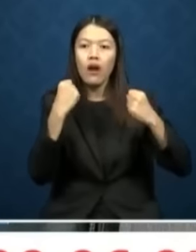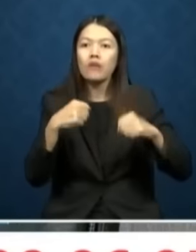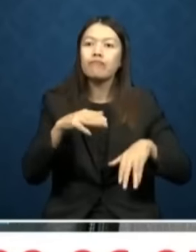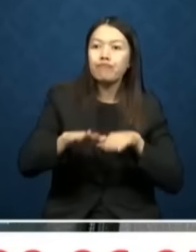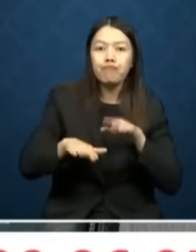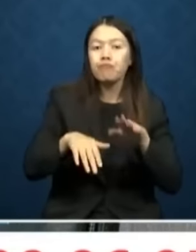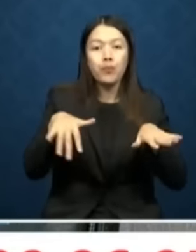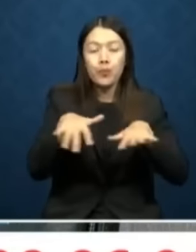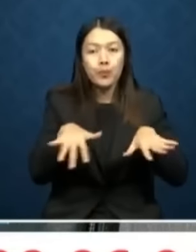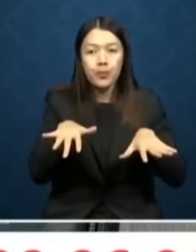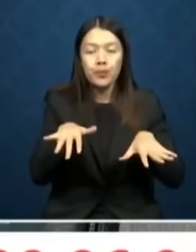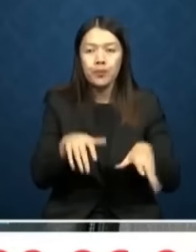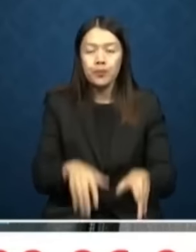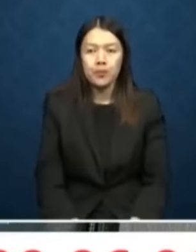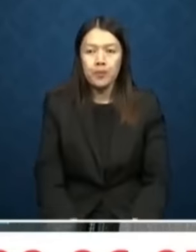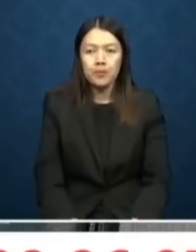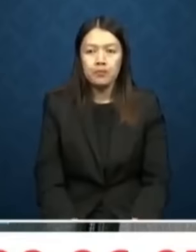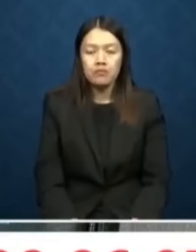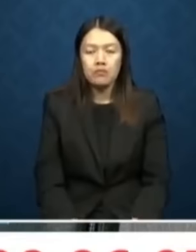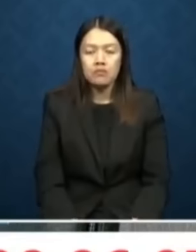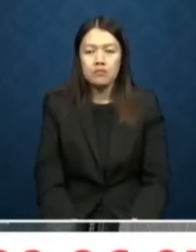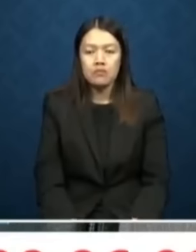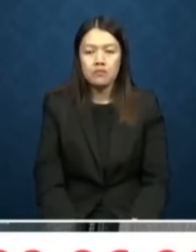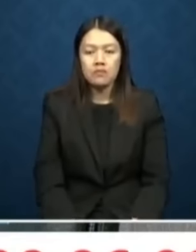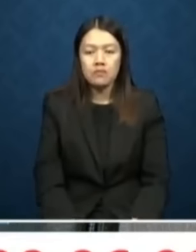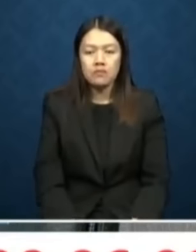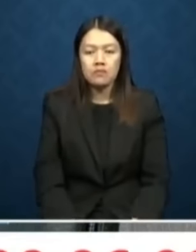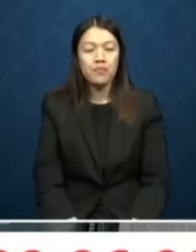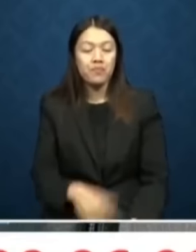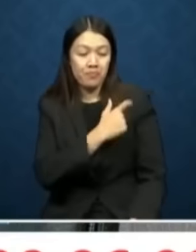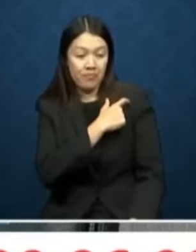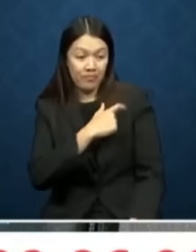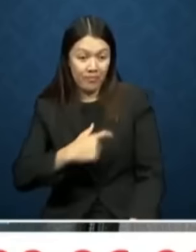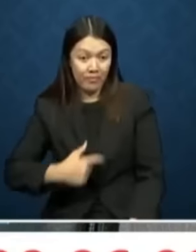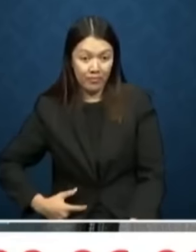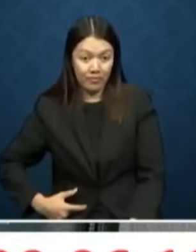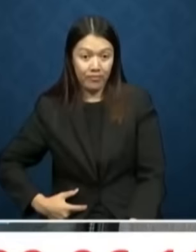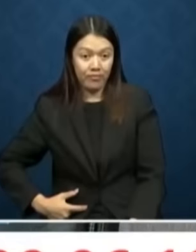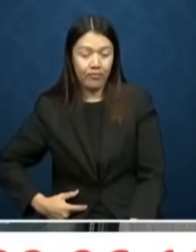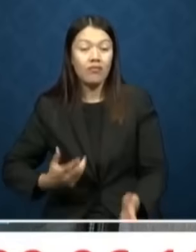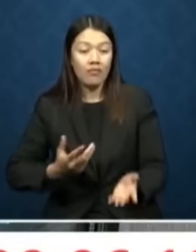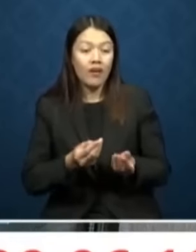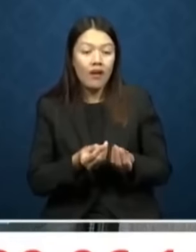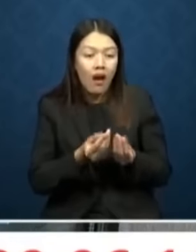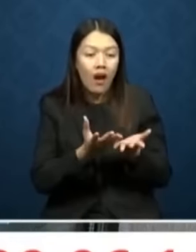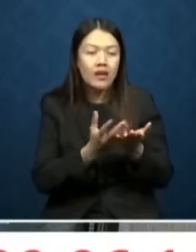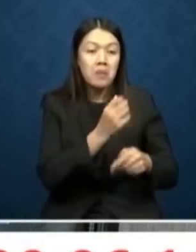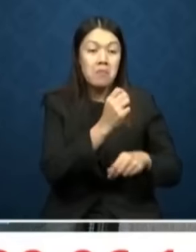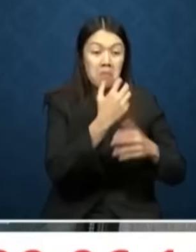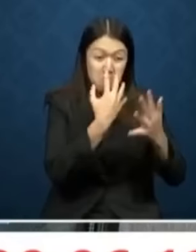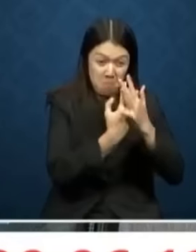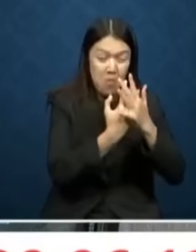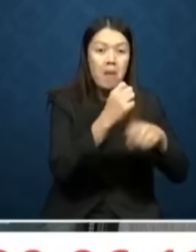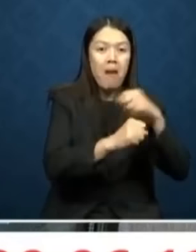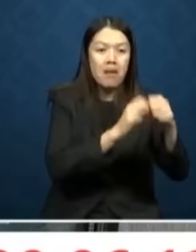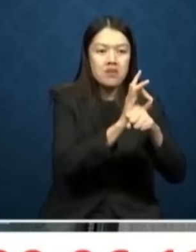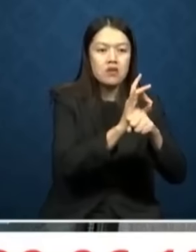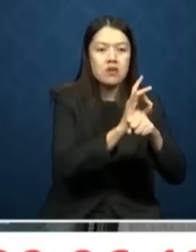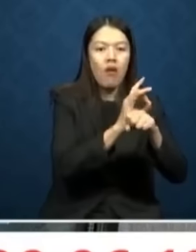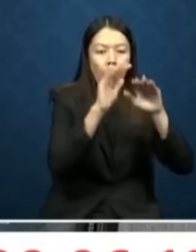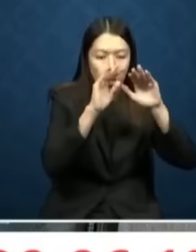อยู่นะครับต่อมาท่านได้รับพระมหากรุณาธิคุณอภัยลดโทษจาก8ปีเหลือ1ปีก็เป็นเรื่อง